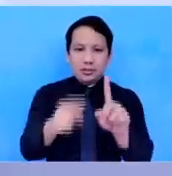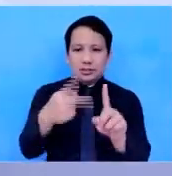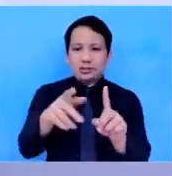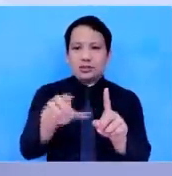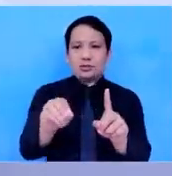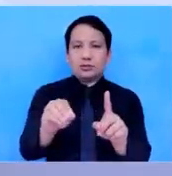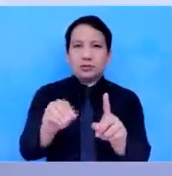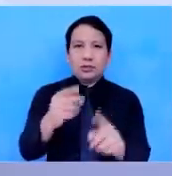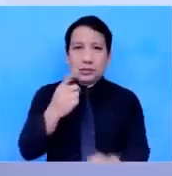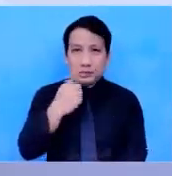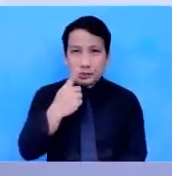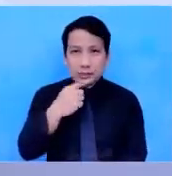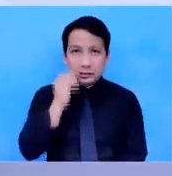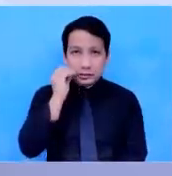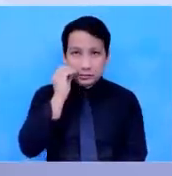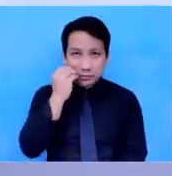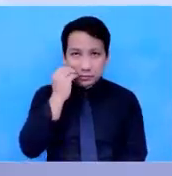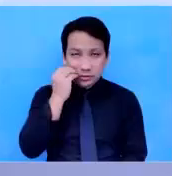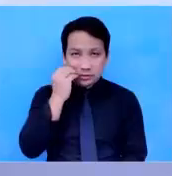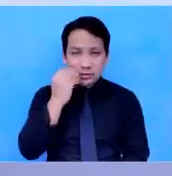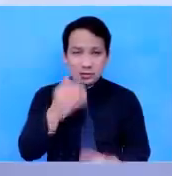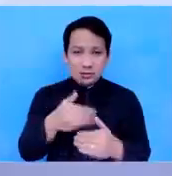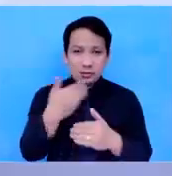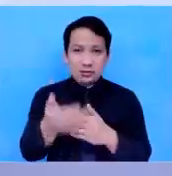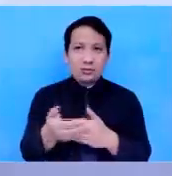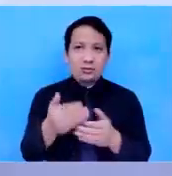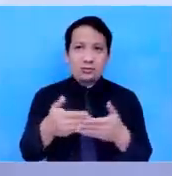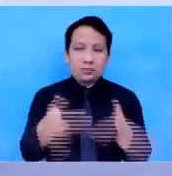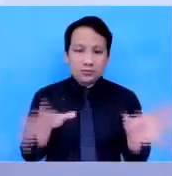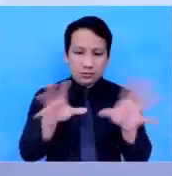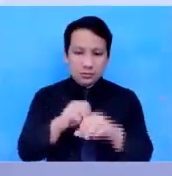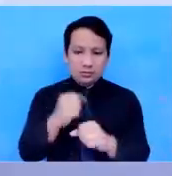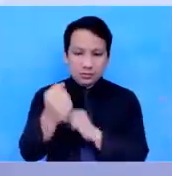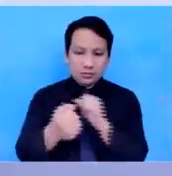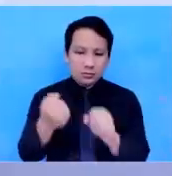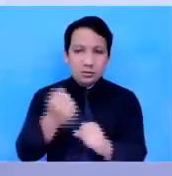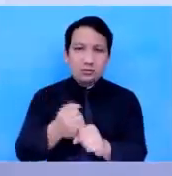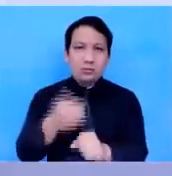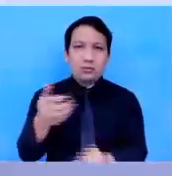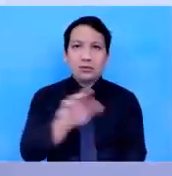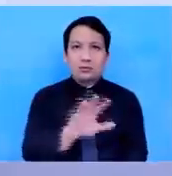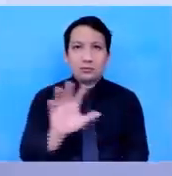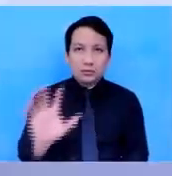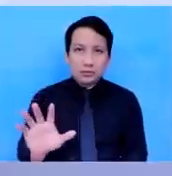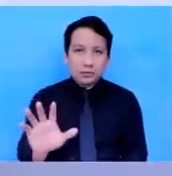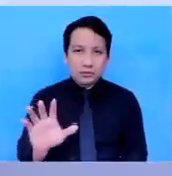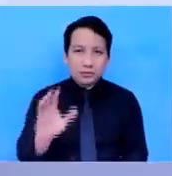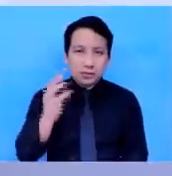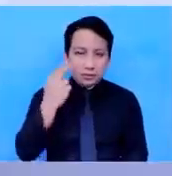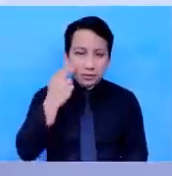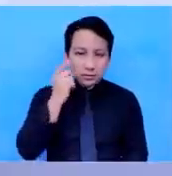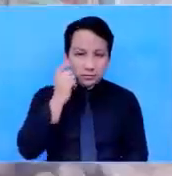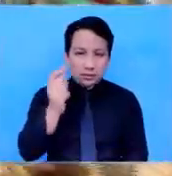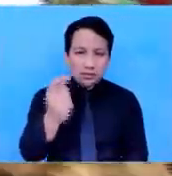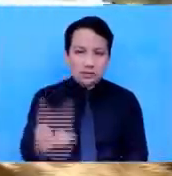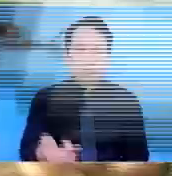sibuyas. Balak yang ipatupad bago matapos ang taon. Nasa frontline ng balitang yan, si Hannibal Talete.